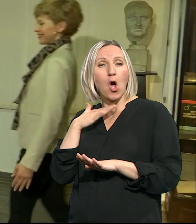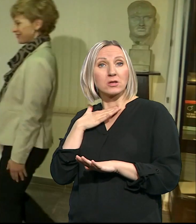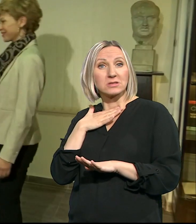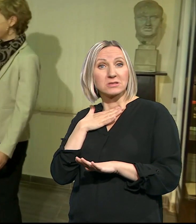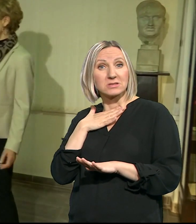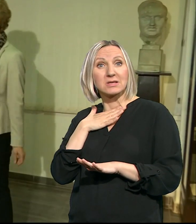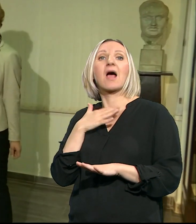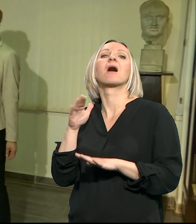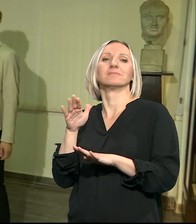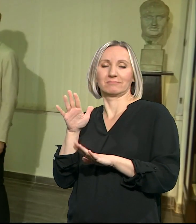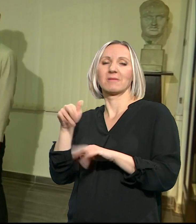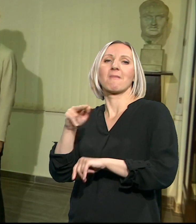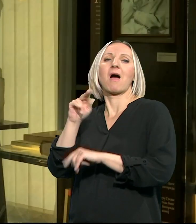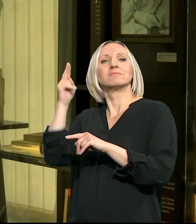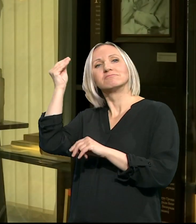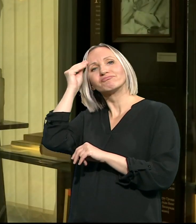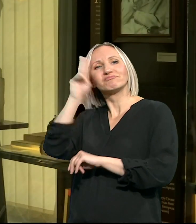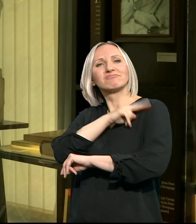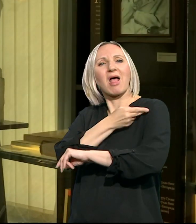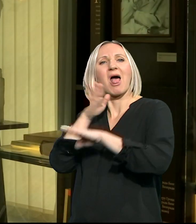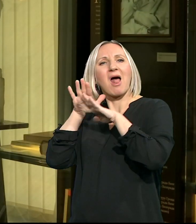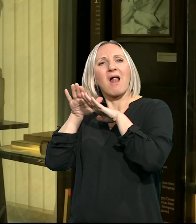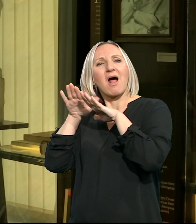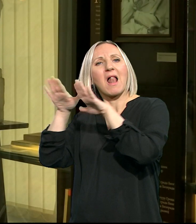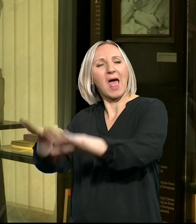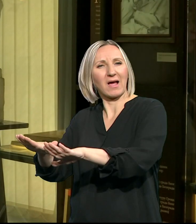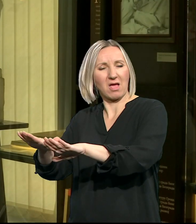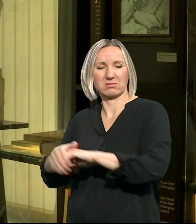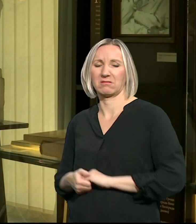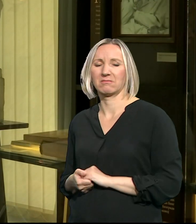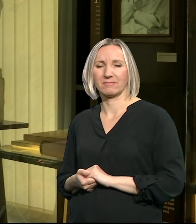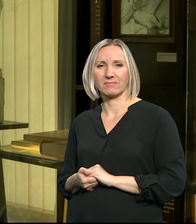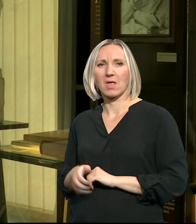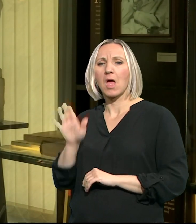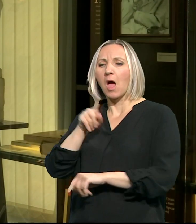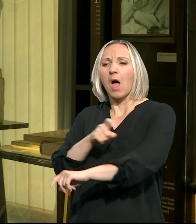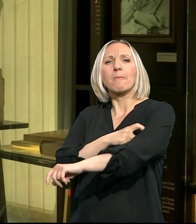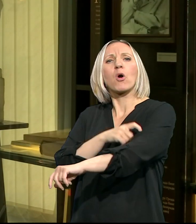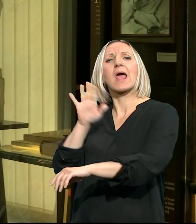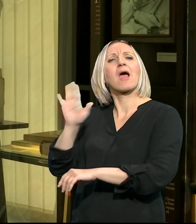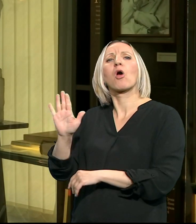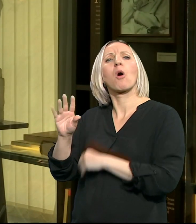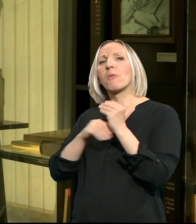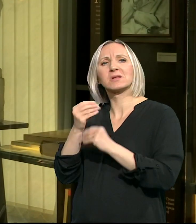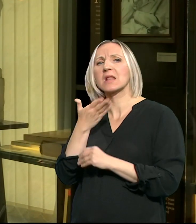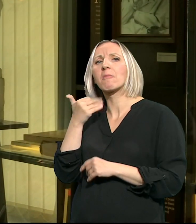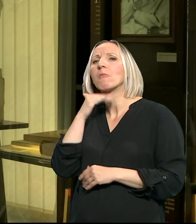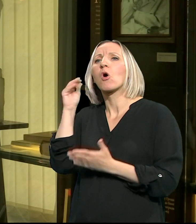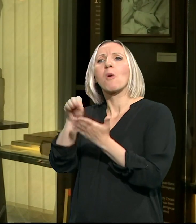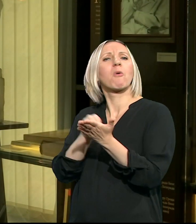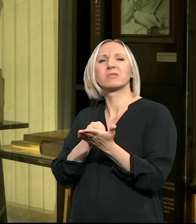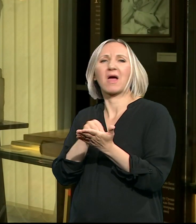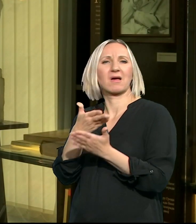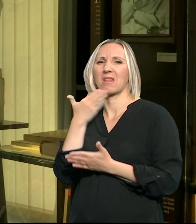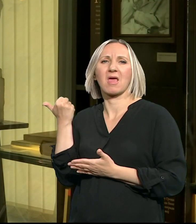lutanja, smestio njegov legat. O poreklu njegove porodice i nemamo nešto mnogo podataka, već, da kažemo, kroz te neke